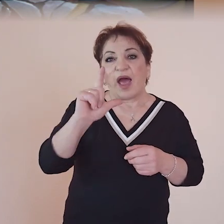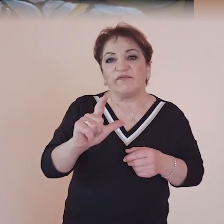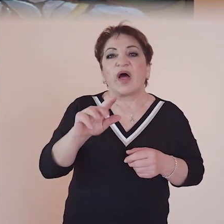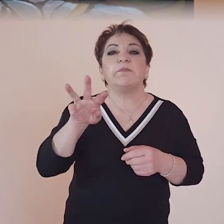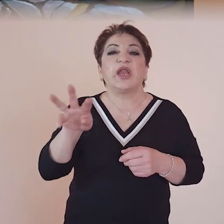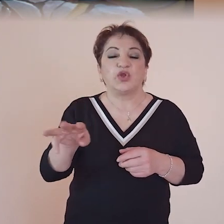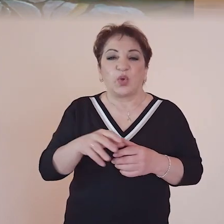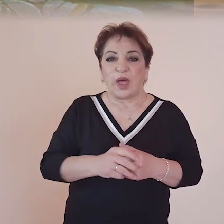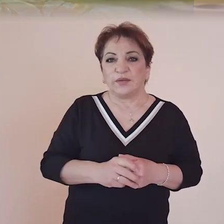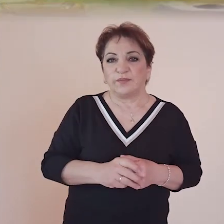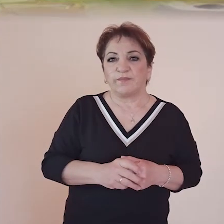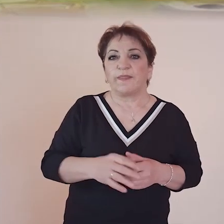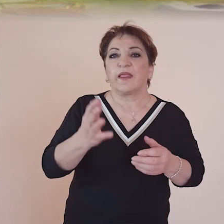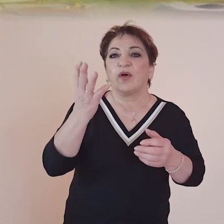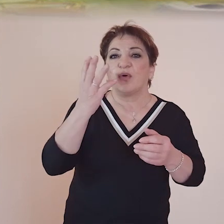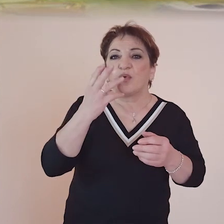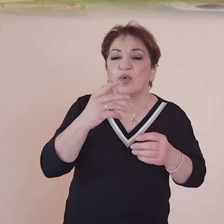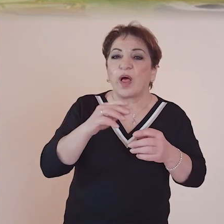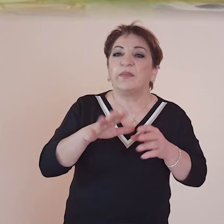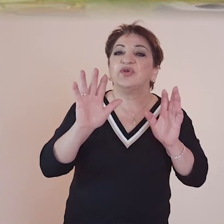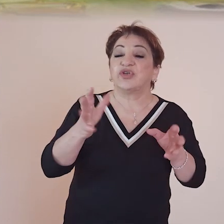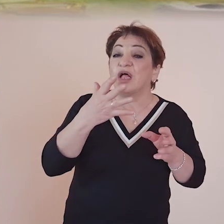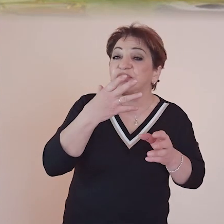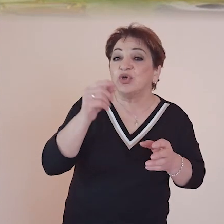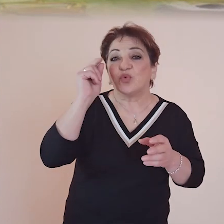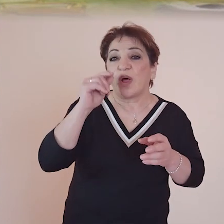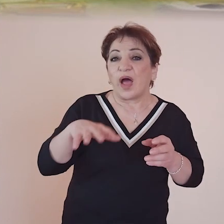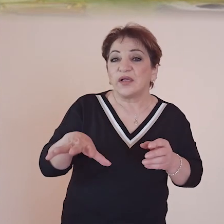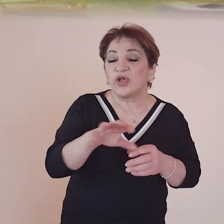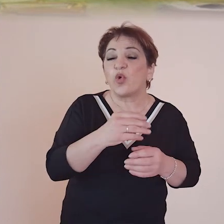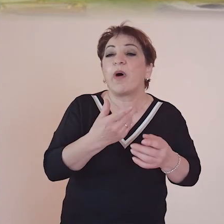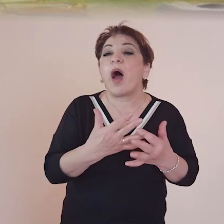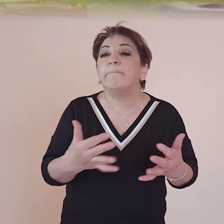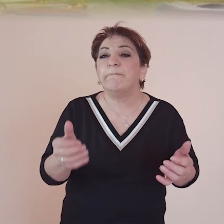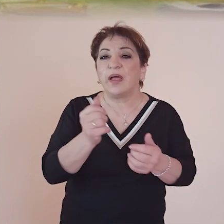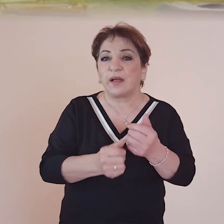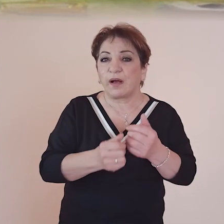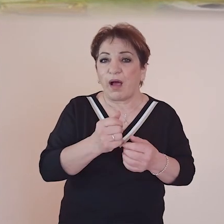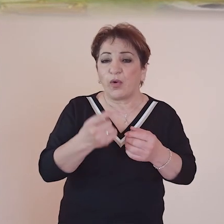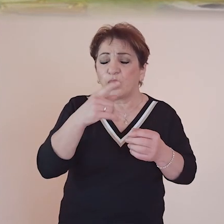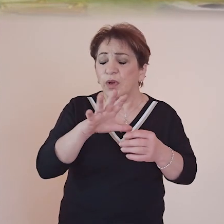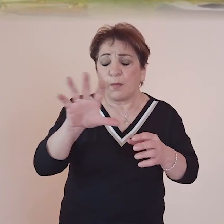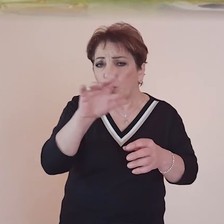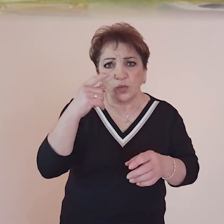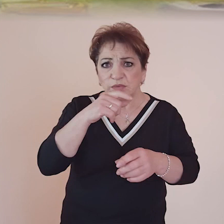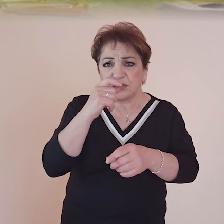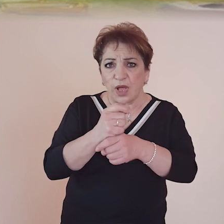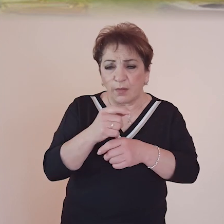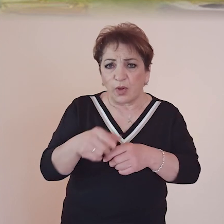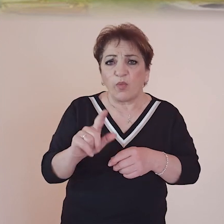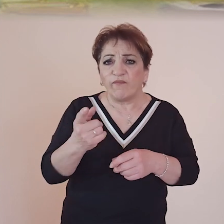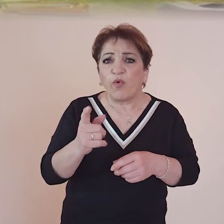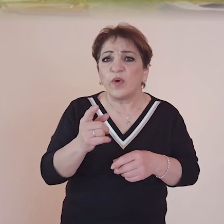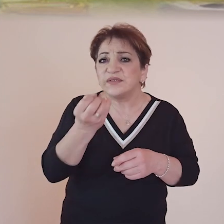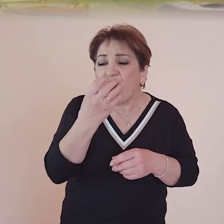Միլիտոնյանը։ Գունավոր է ու սիրուն Հայաստանում ամեն կար։ Հովիվնել է զարմանում, որն է ծաղիկ,